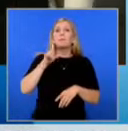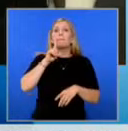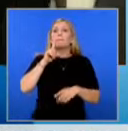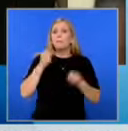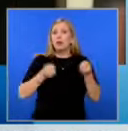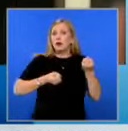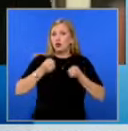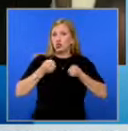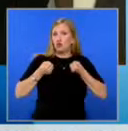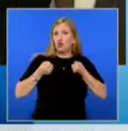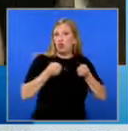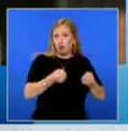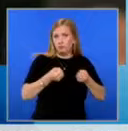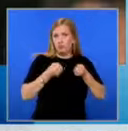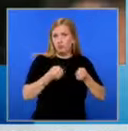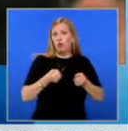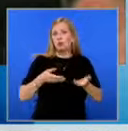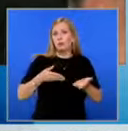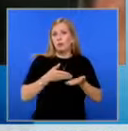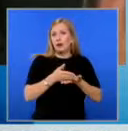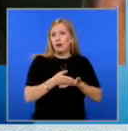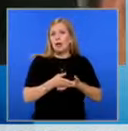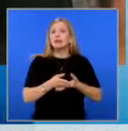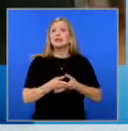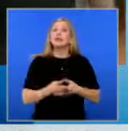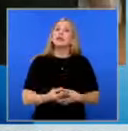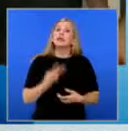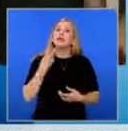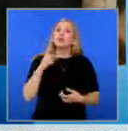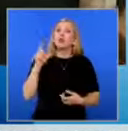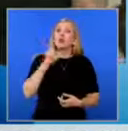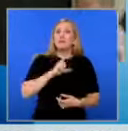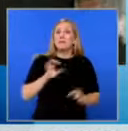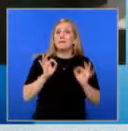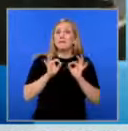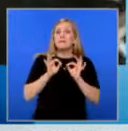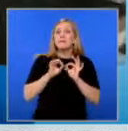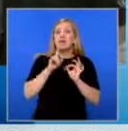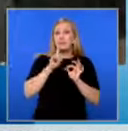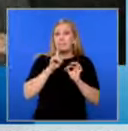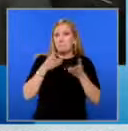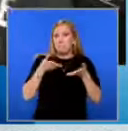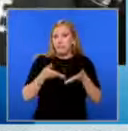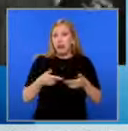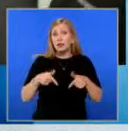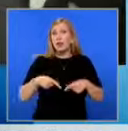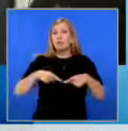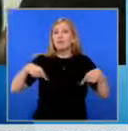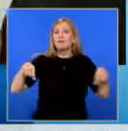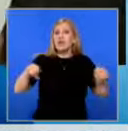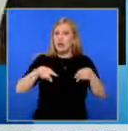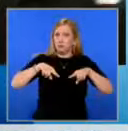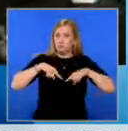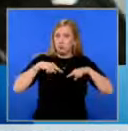тодоров шофьорът който прегази на 2 септември филип днес в съдебната зала стана ясно